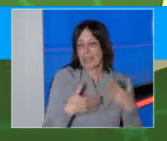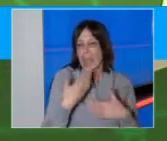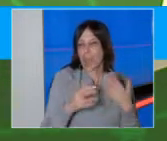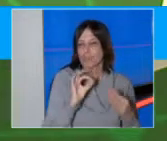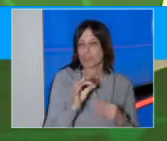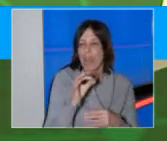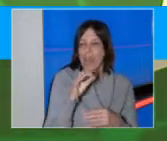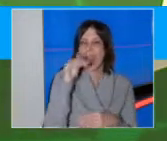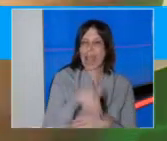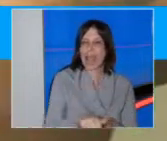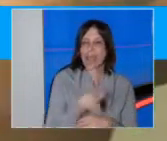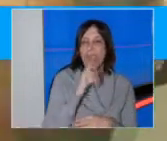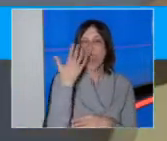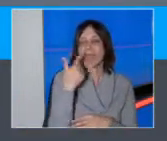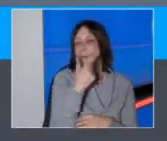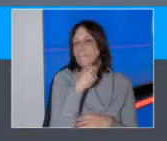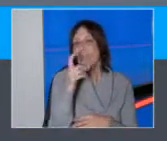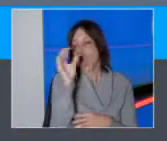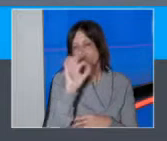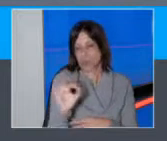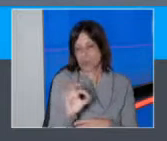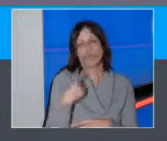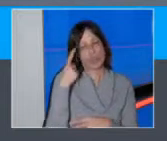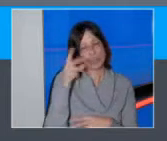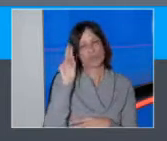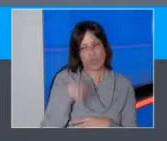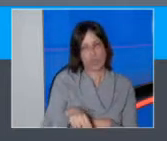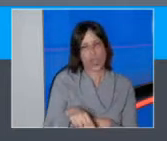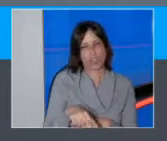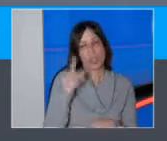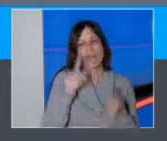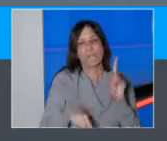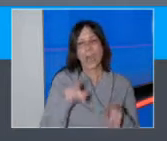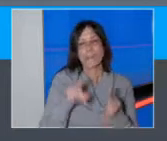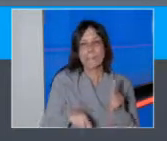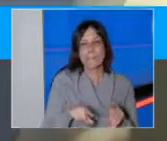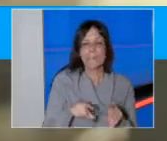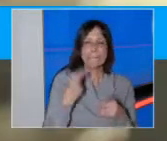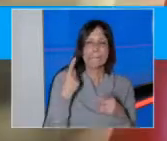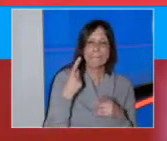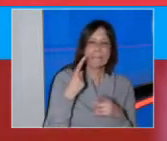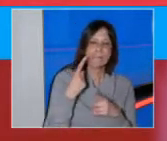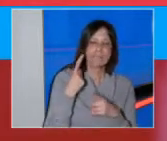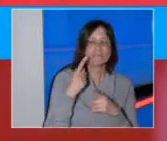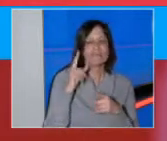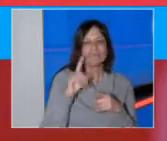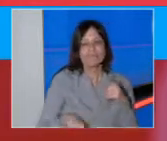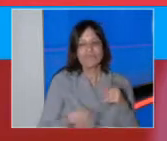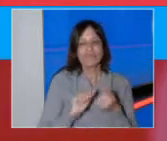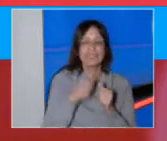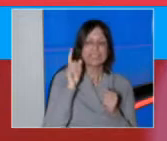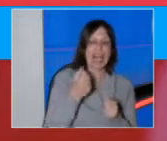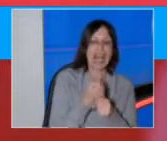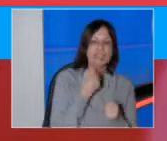בוא נאמר, לא הייתה 100%, ואנחנו יודעים שיש, נגיד, לפעמים איזושהי חריגה וצריך לעשות עוד בדיקה,